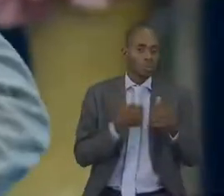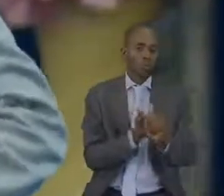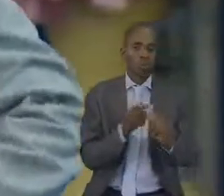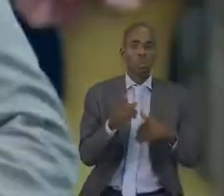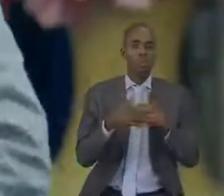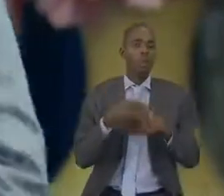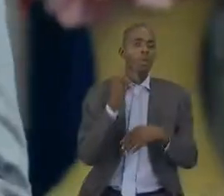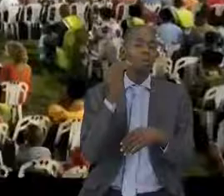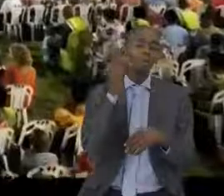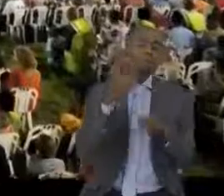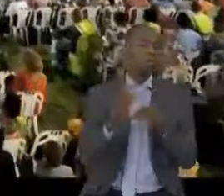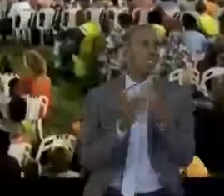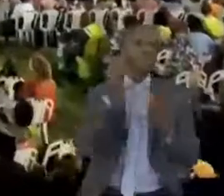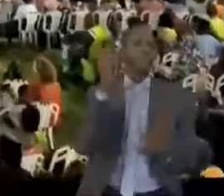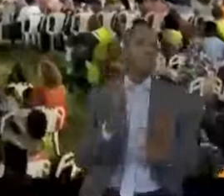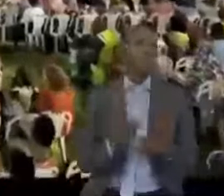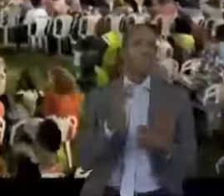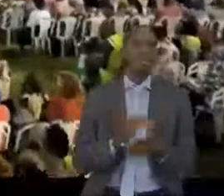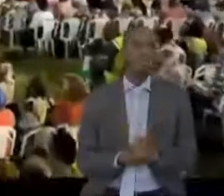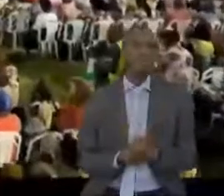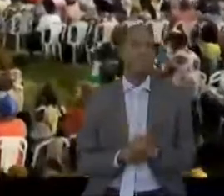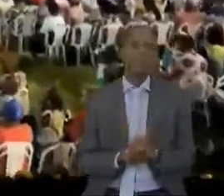suivre à la maison au nom de Jésus.